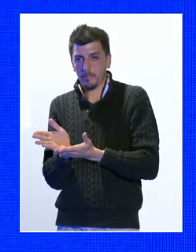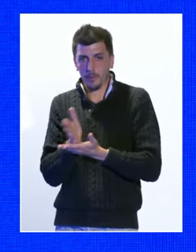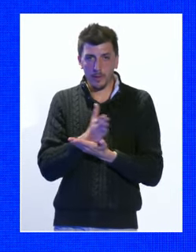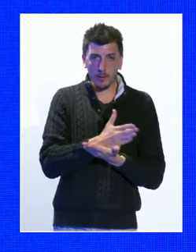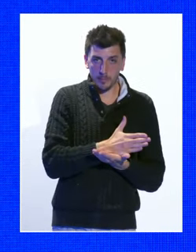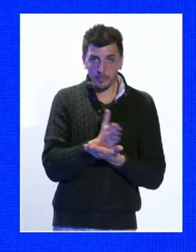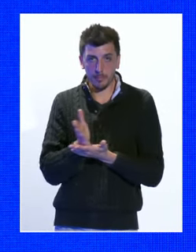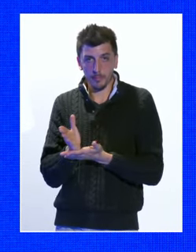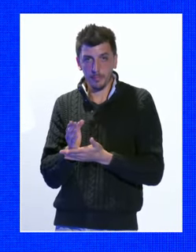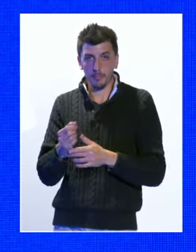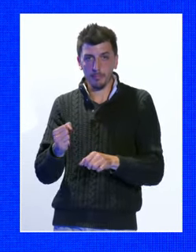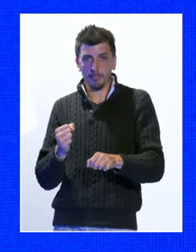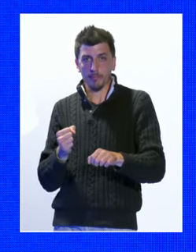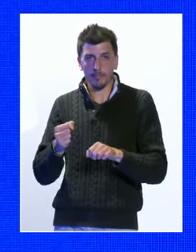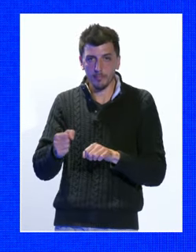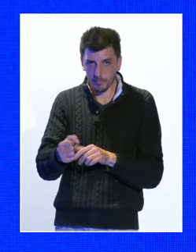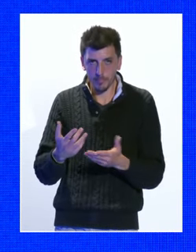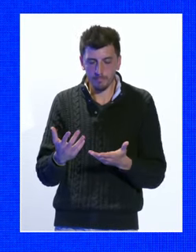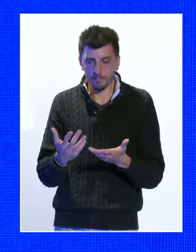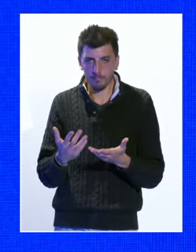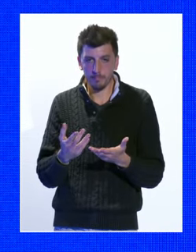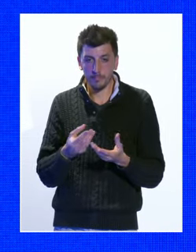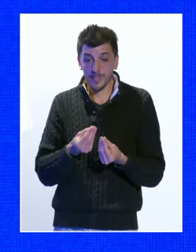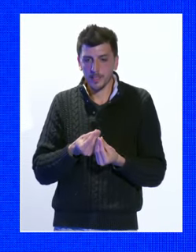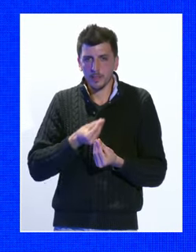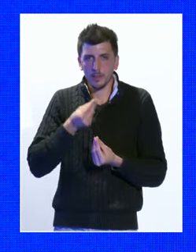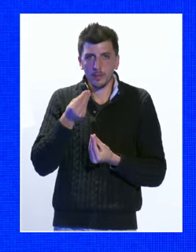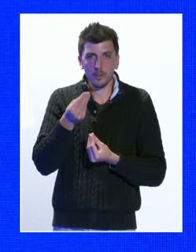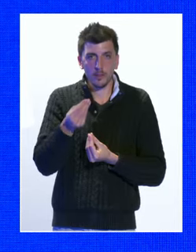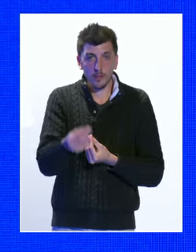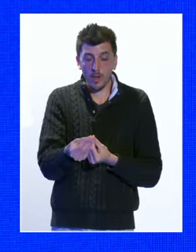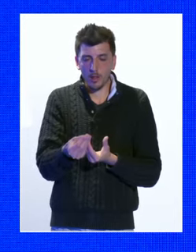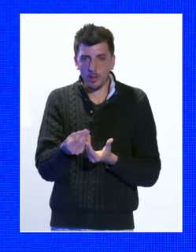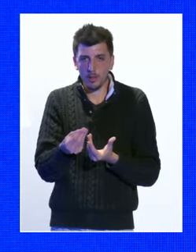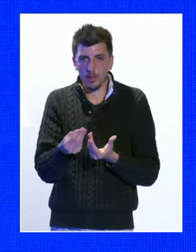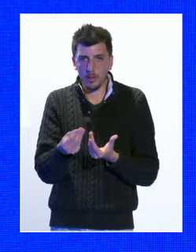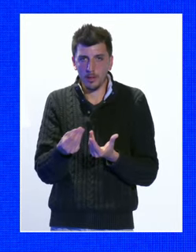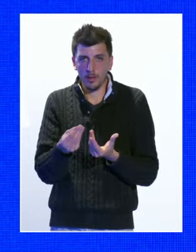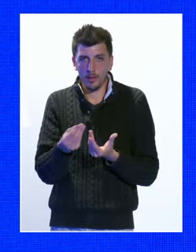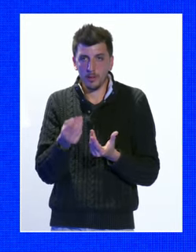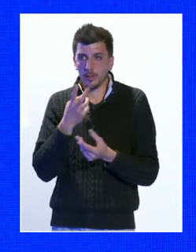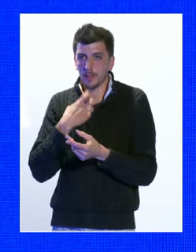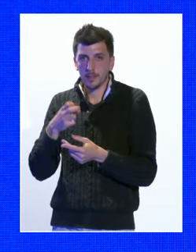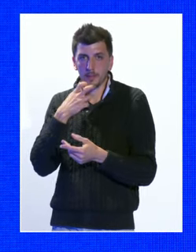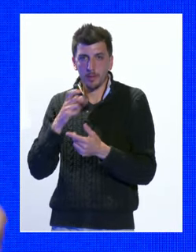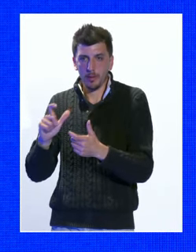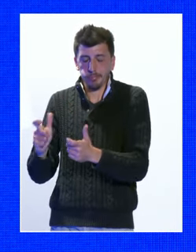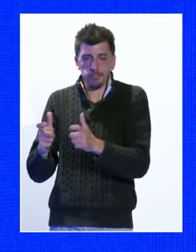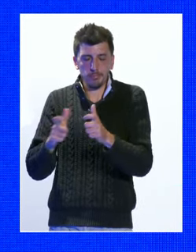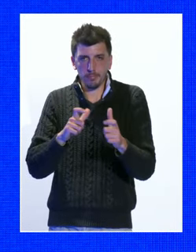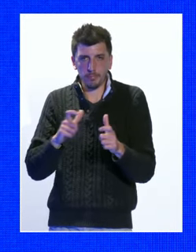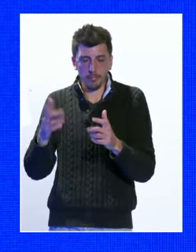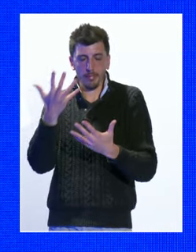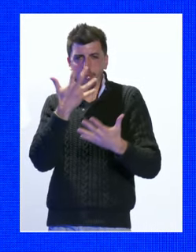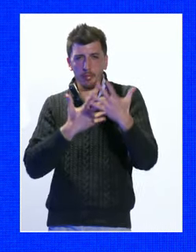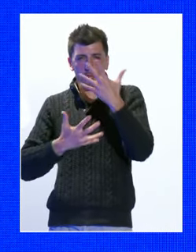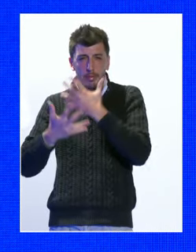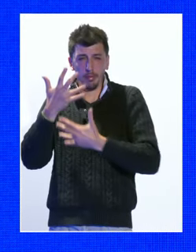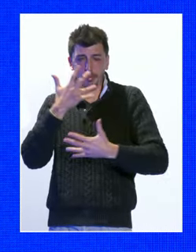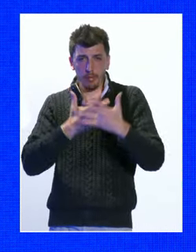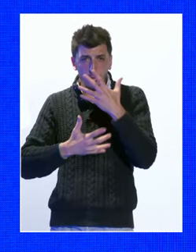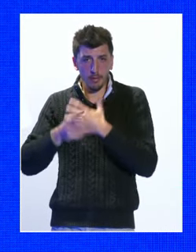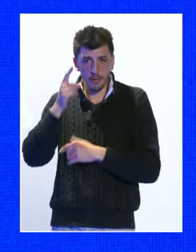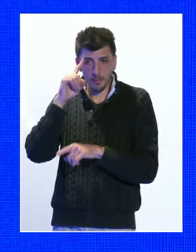démarrages et freinages successifs sont du plus mauvais effet pour nos concitoyens parce qu'ils les empêchent de